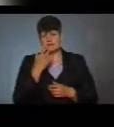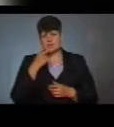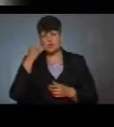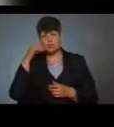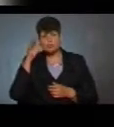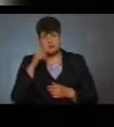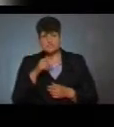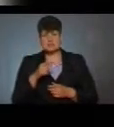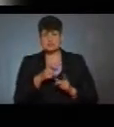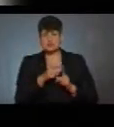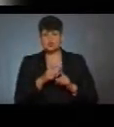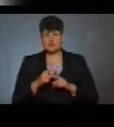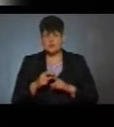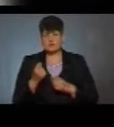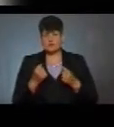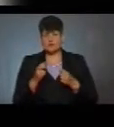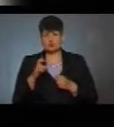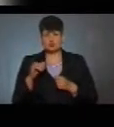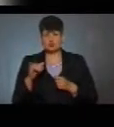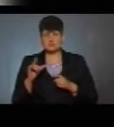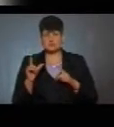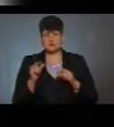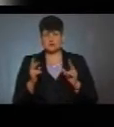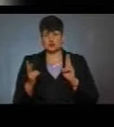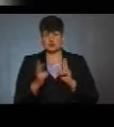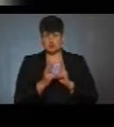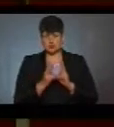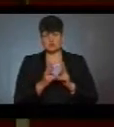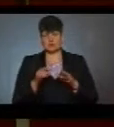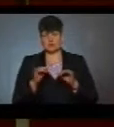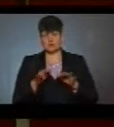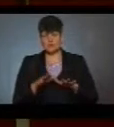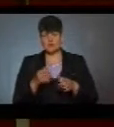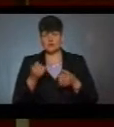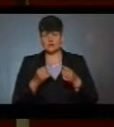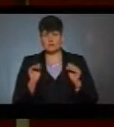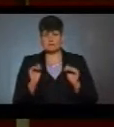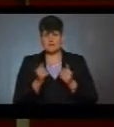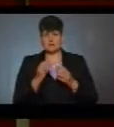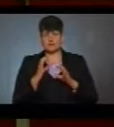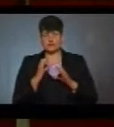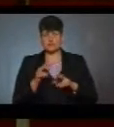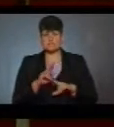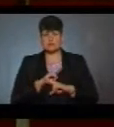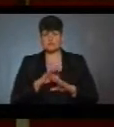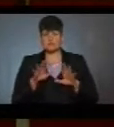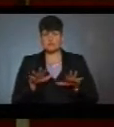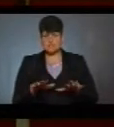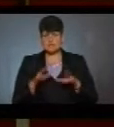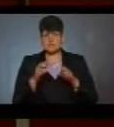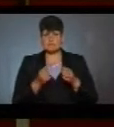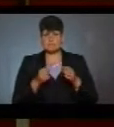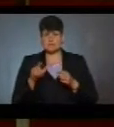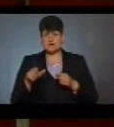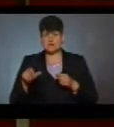словами, водій буса виїхав на смугу зустрічного руху та врізався у вантажівку. Водій мікроавтобуса загинув на місці, пасажирів в